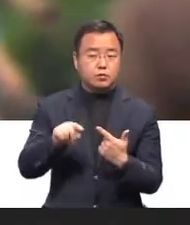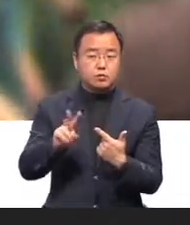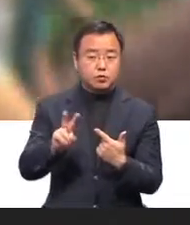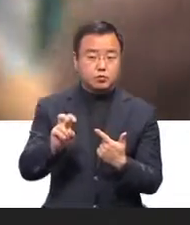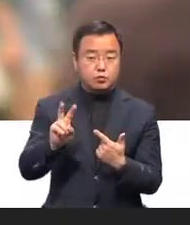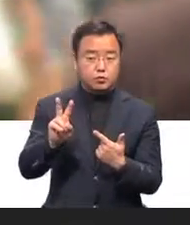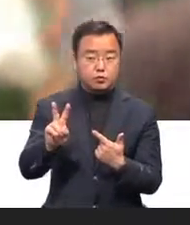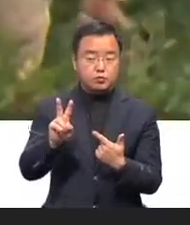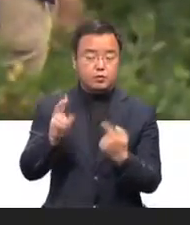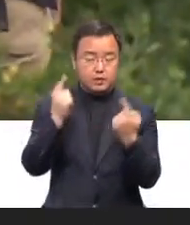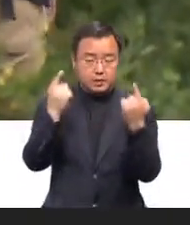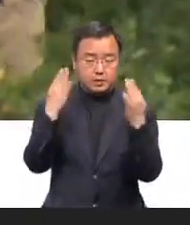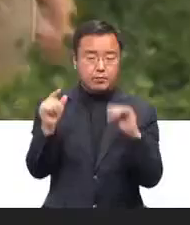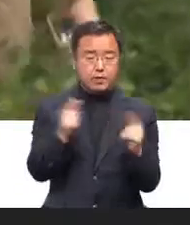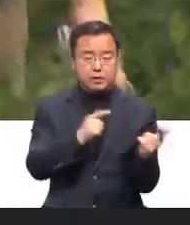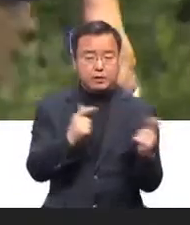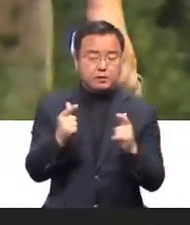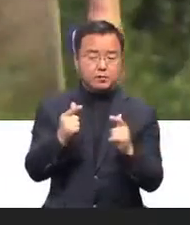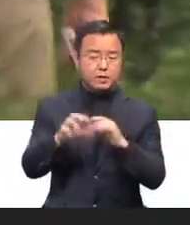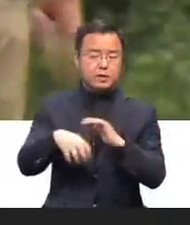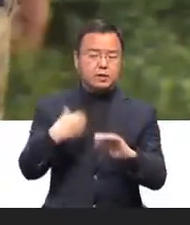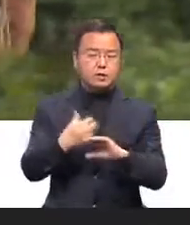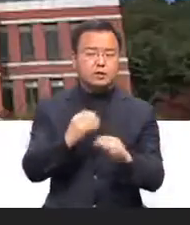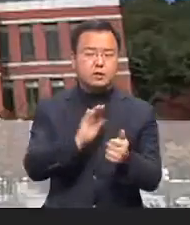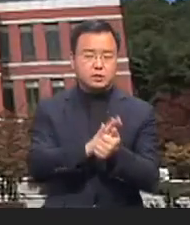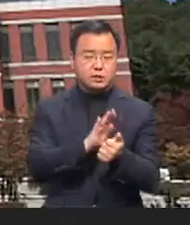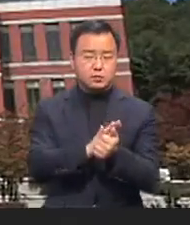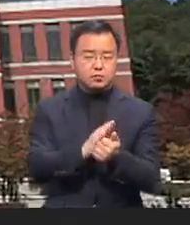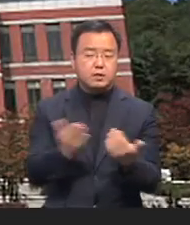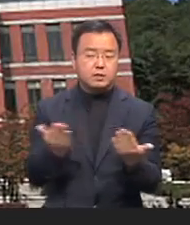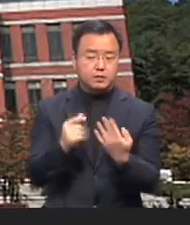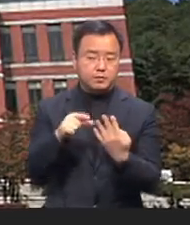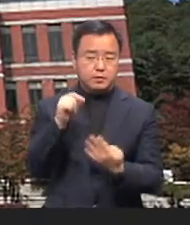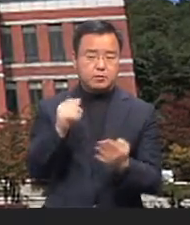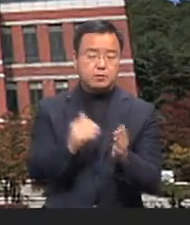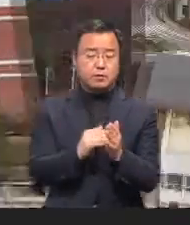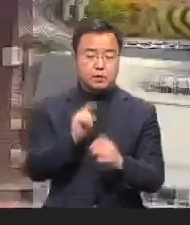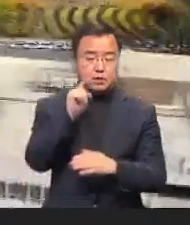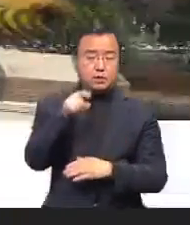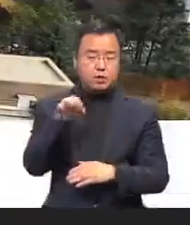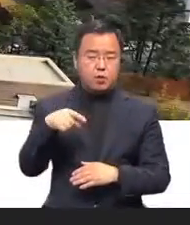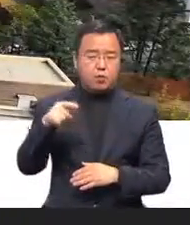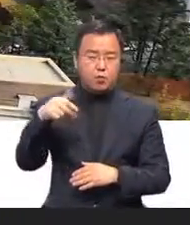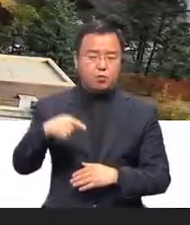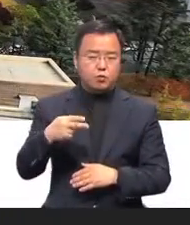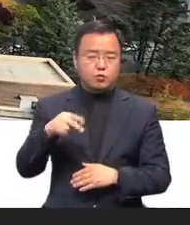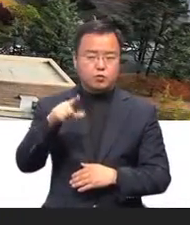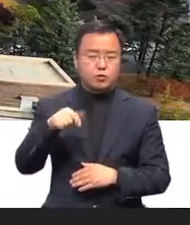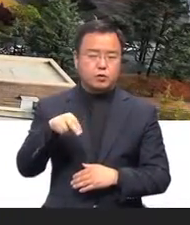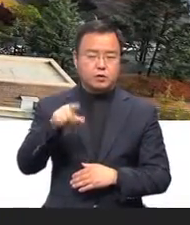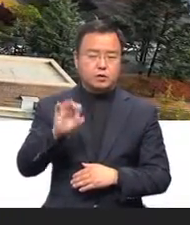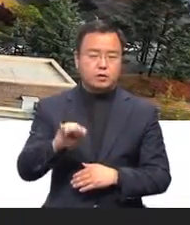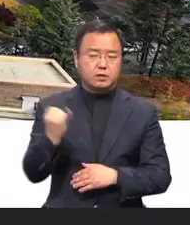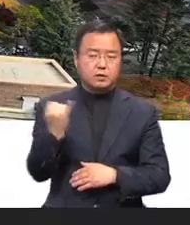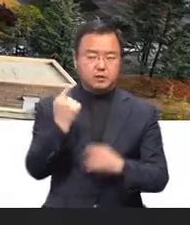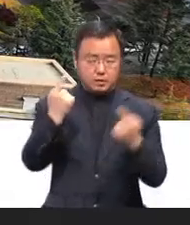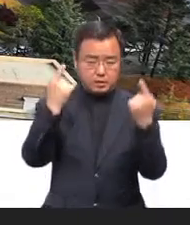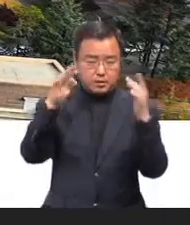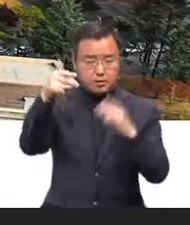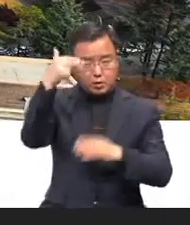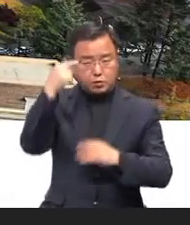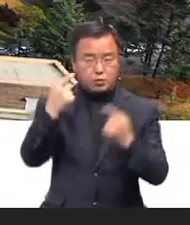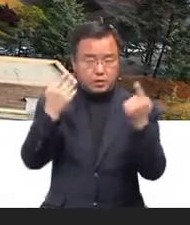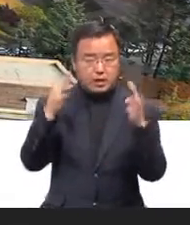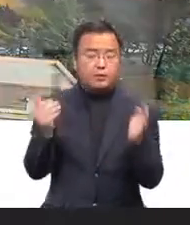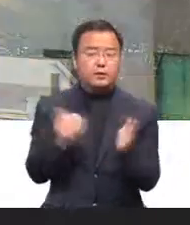곳이 역량 강화 0 혁신 지원 사업 에 선정됐습니다 연세대 원주캠퍼스 와 덕성여대 조선대 등 4년제 일반대